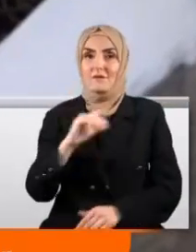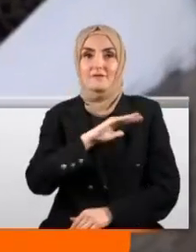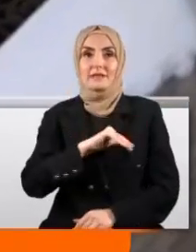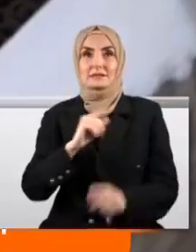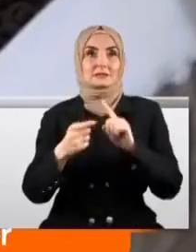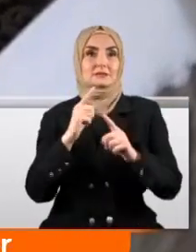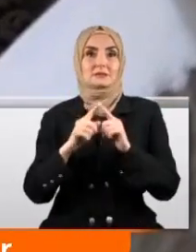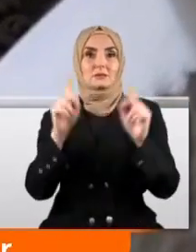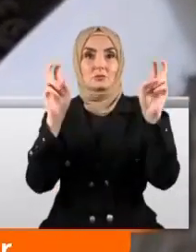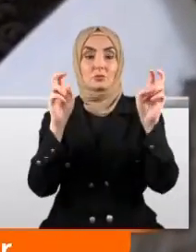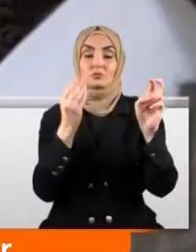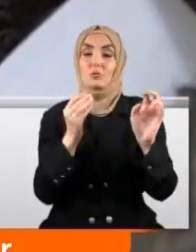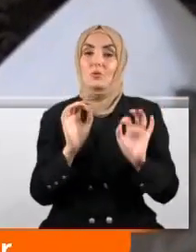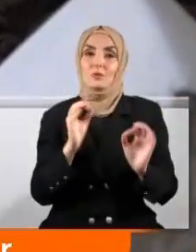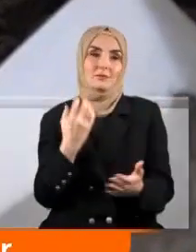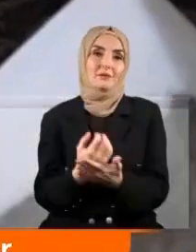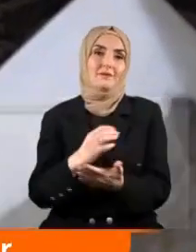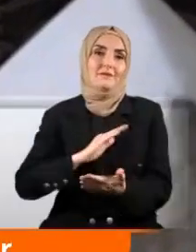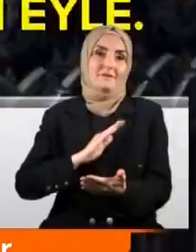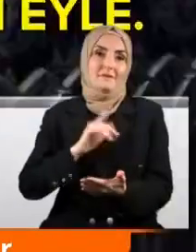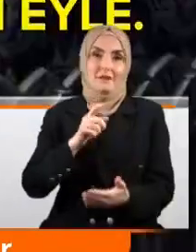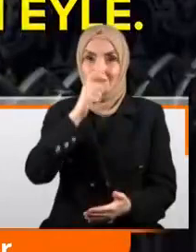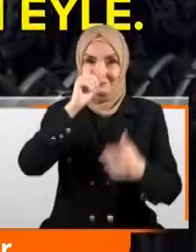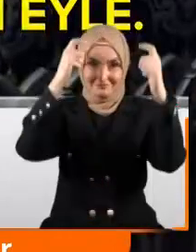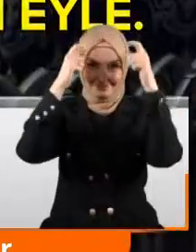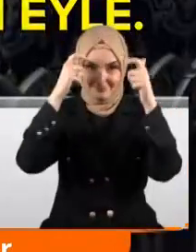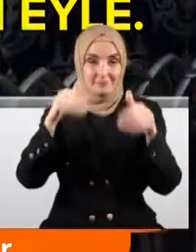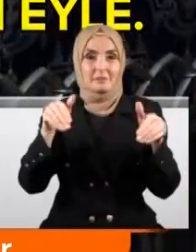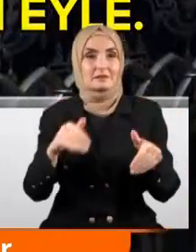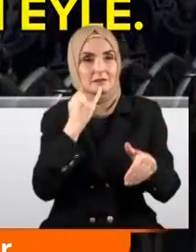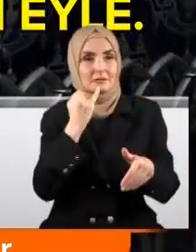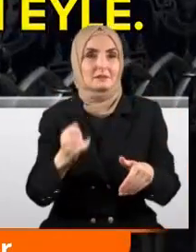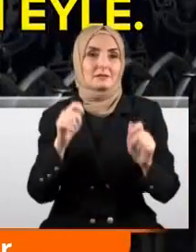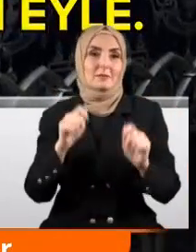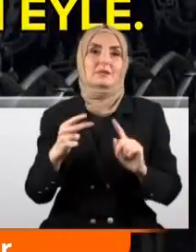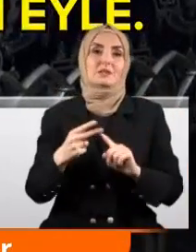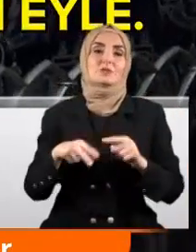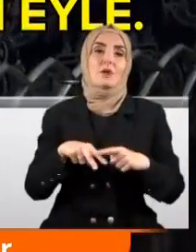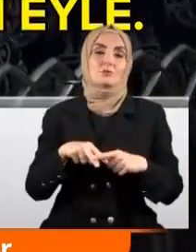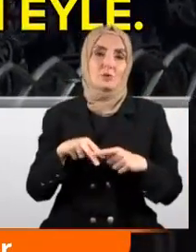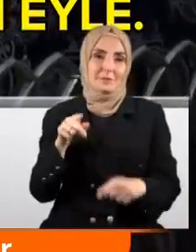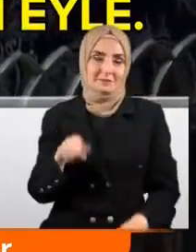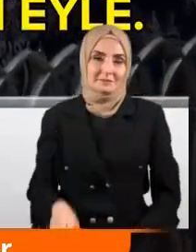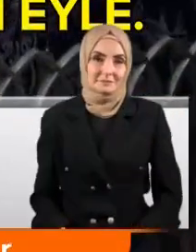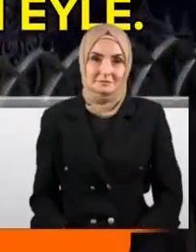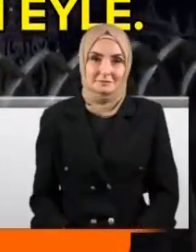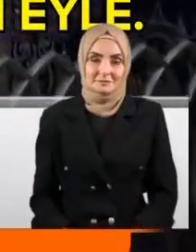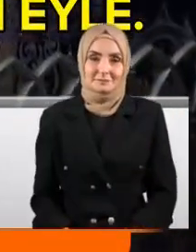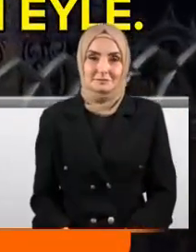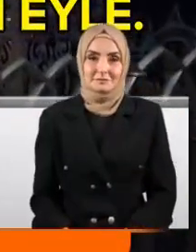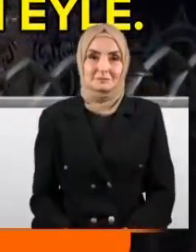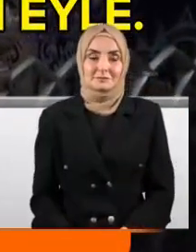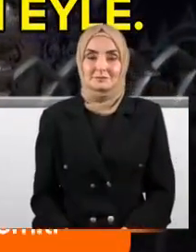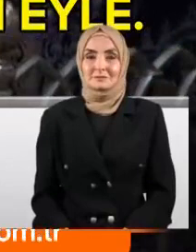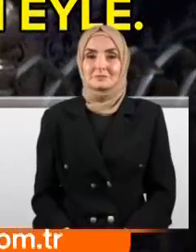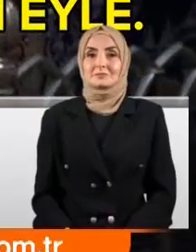Sultan II. Abdülhamit Han'ın türbesini ziyaret etti. Başta Gazze'li kardeşlerimiz olmak üzere Ya Rabbi yardım eyle, Ya